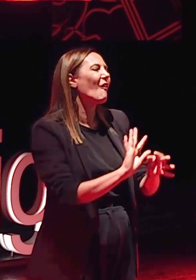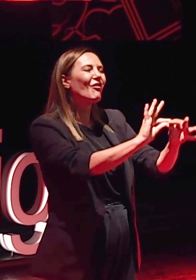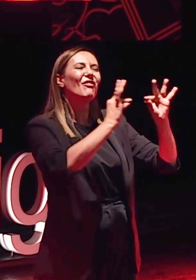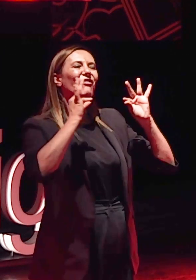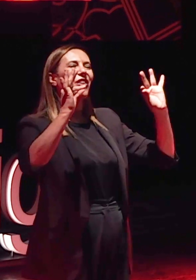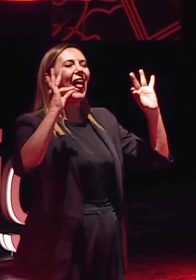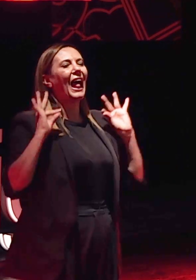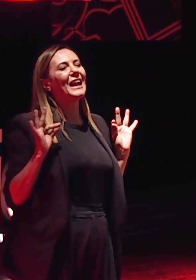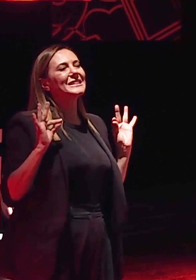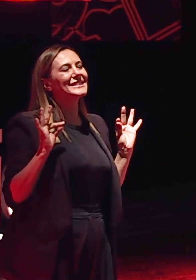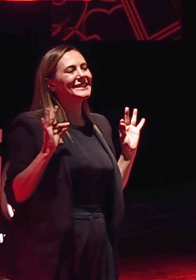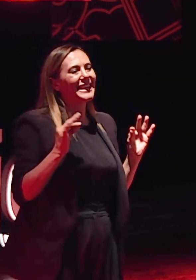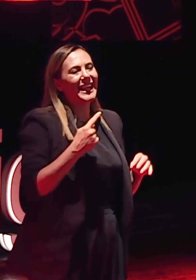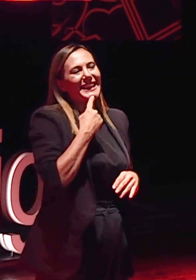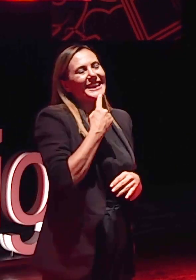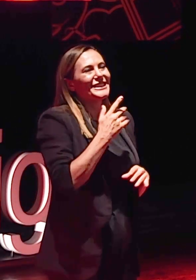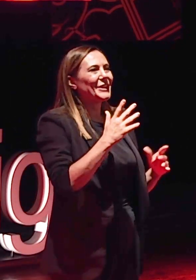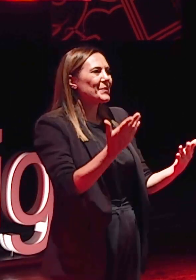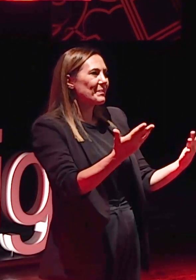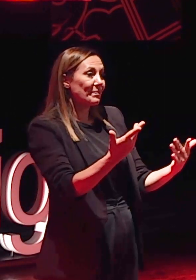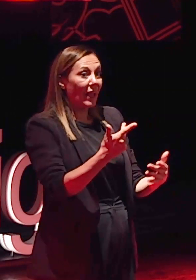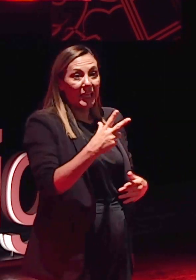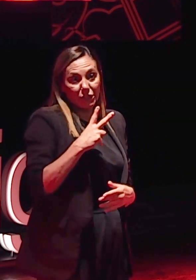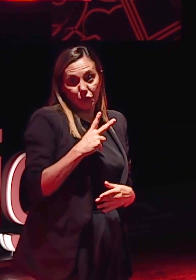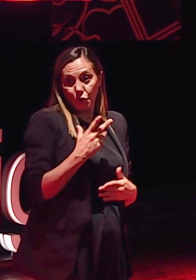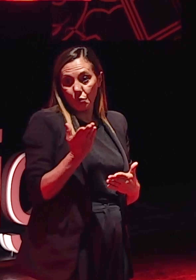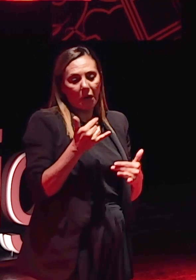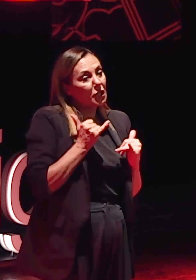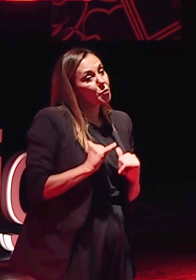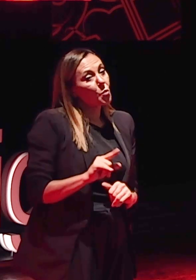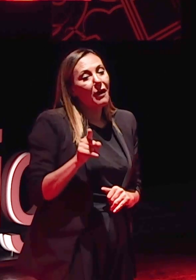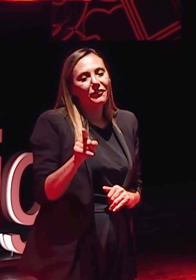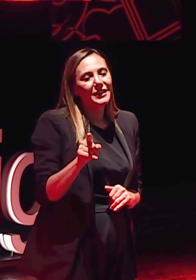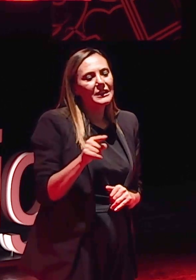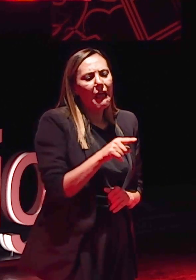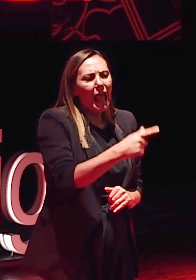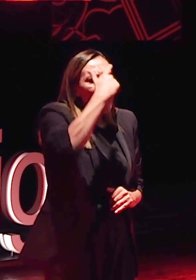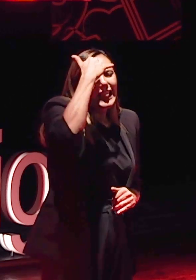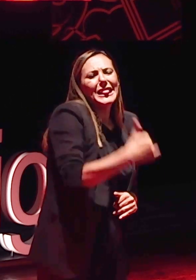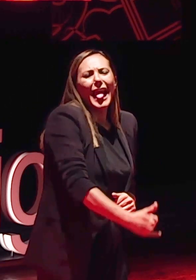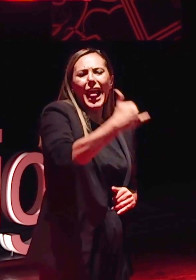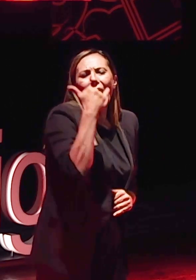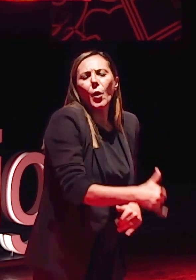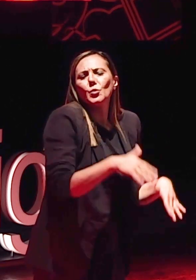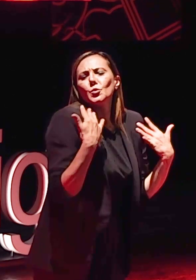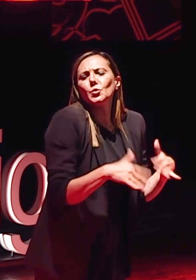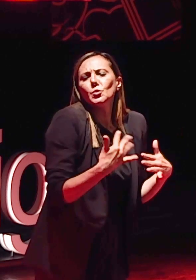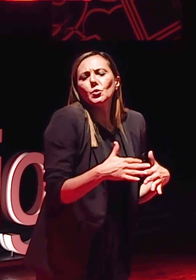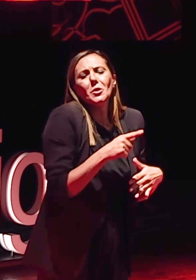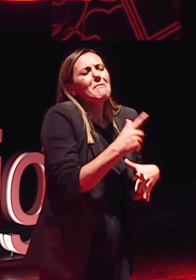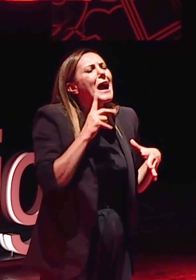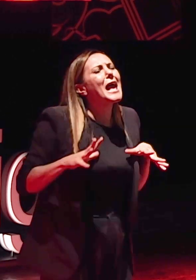frase quella che dice signora sua figlia è intelligente ma non mi